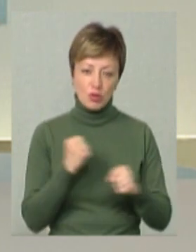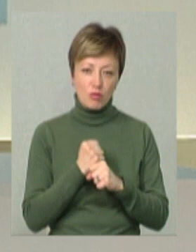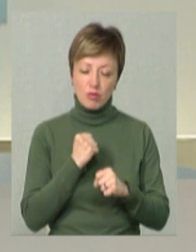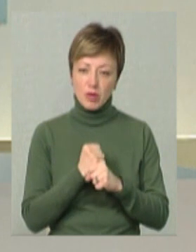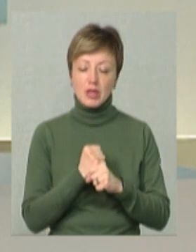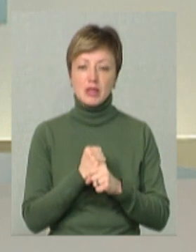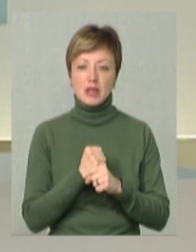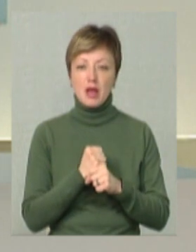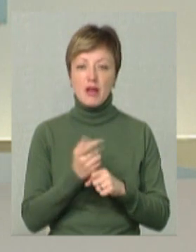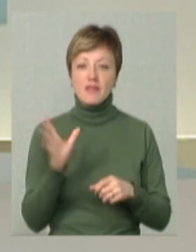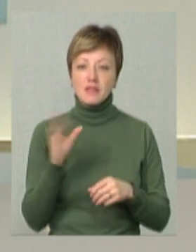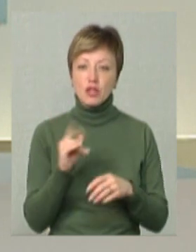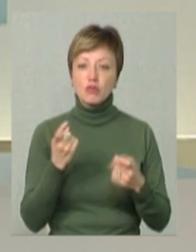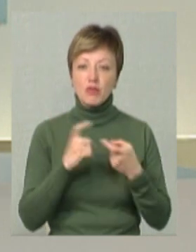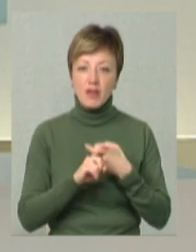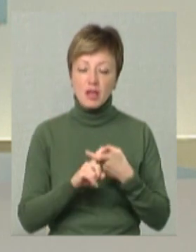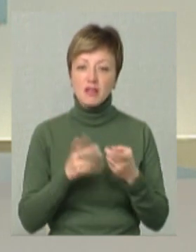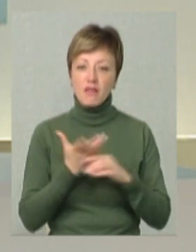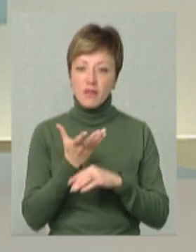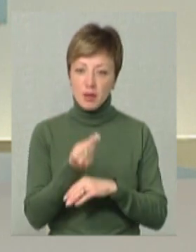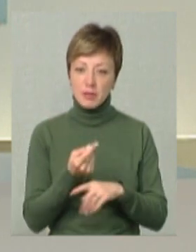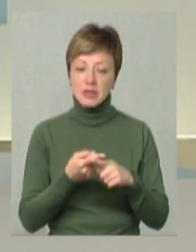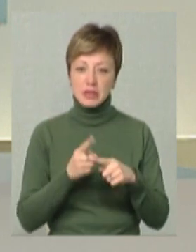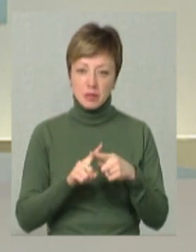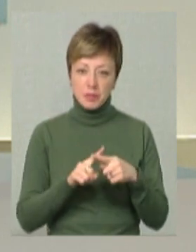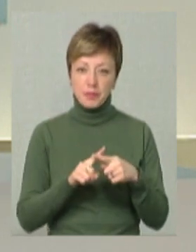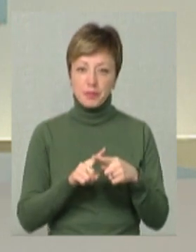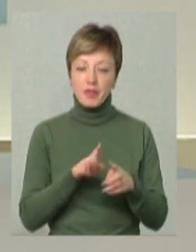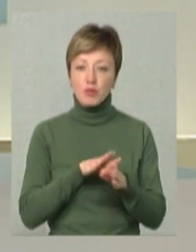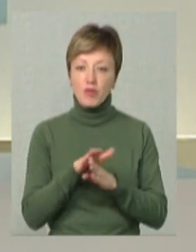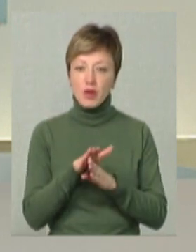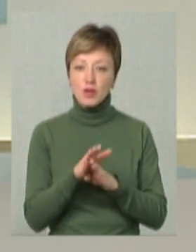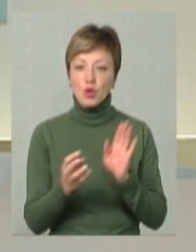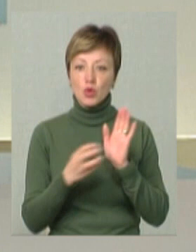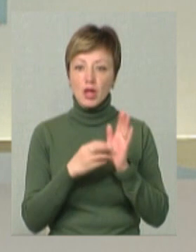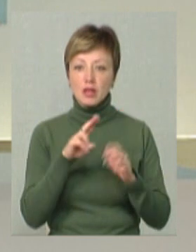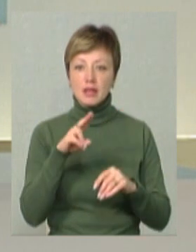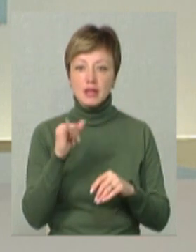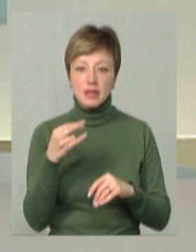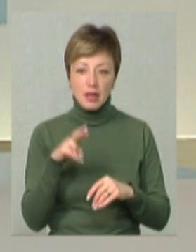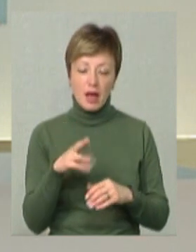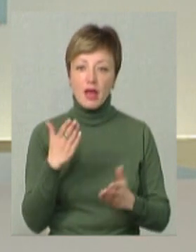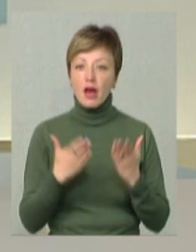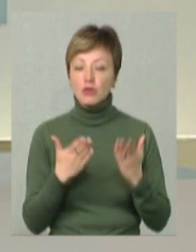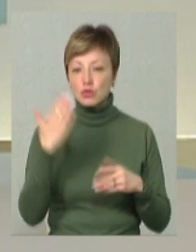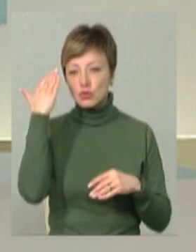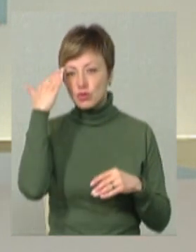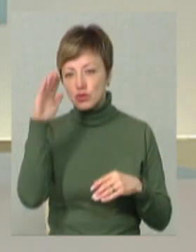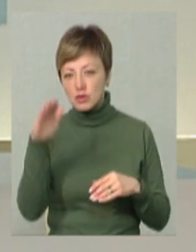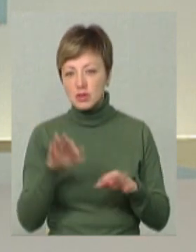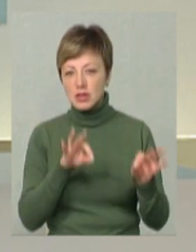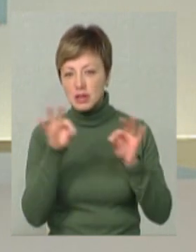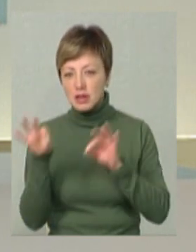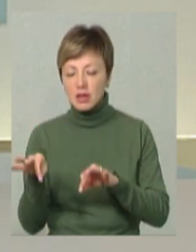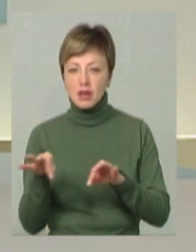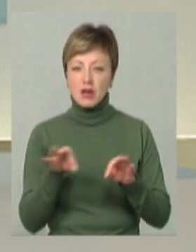тому що ми знаємо, що все, що пов'язано з виплатами цими, воно відбувається у додатку «Дія». Тому якщо веде на якісь сторонні ресурси,